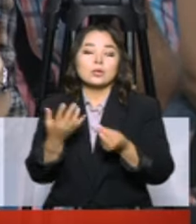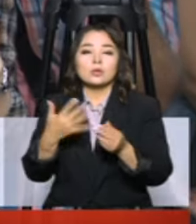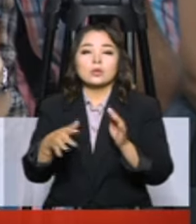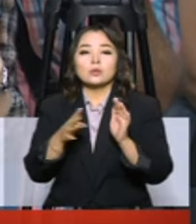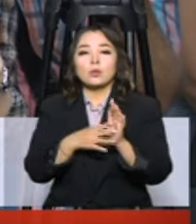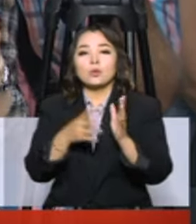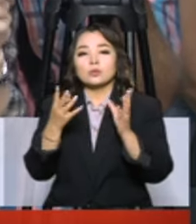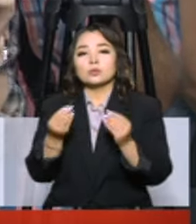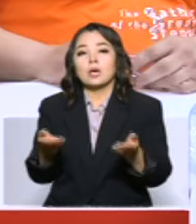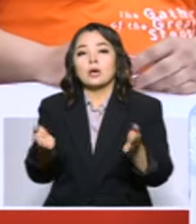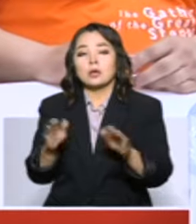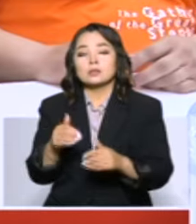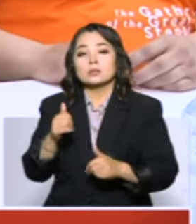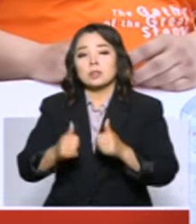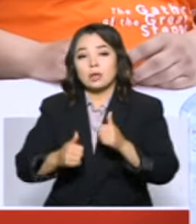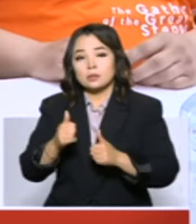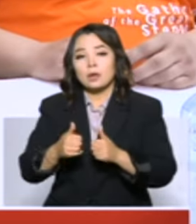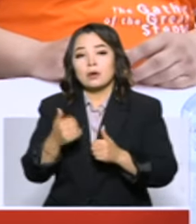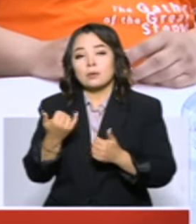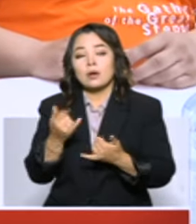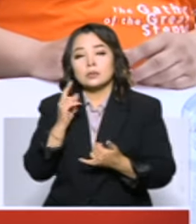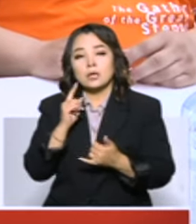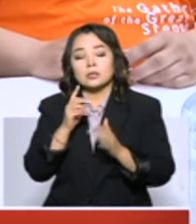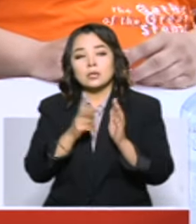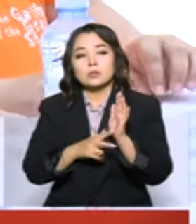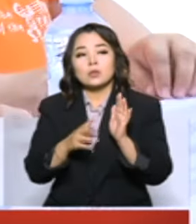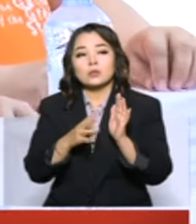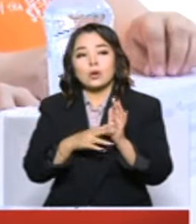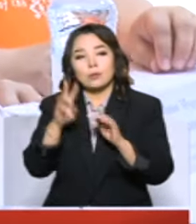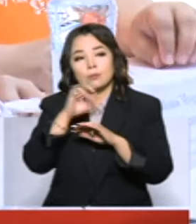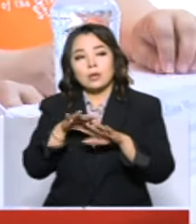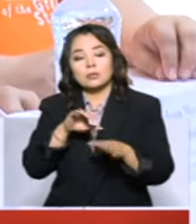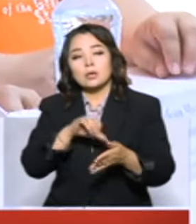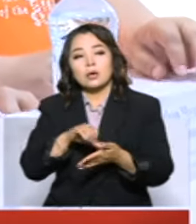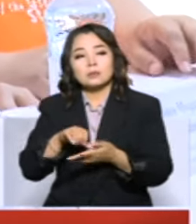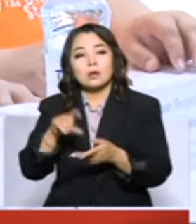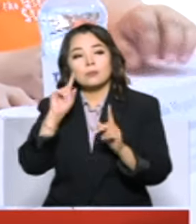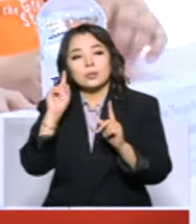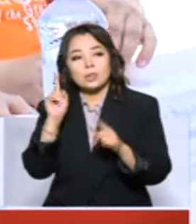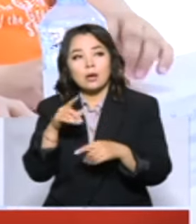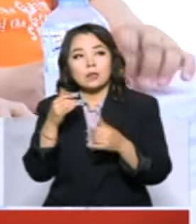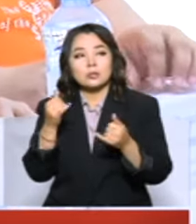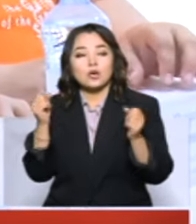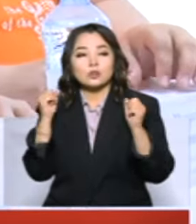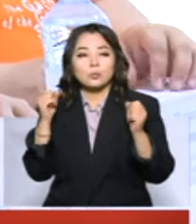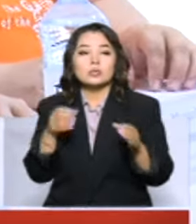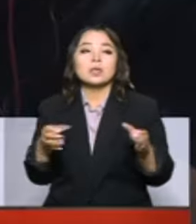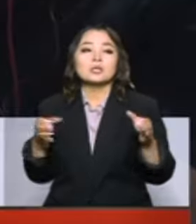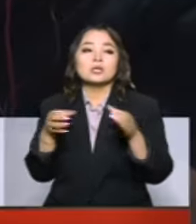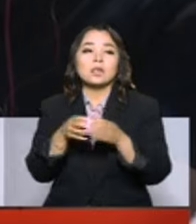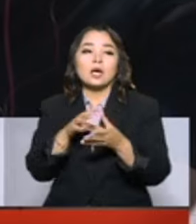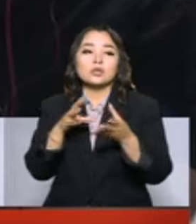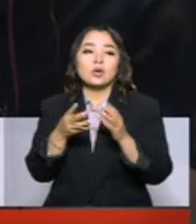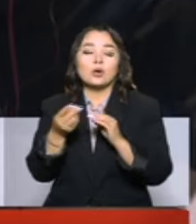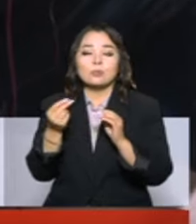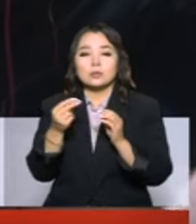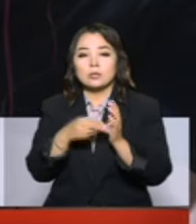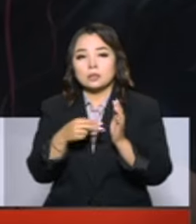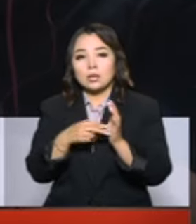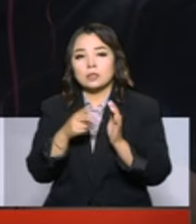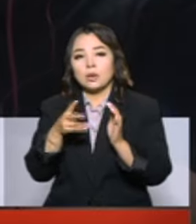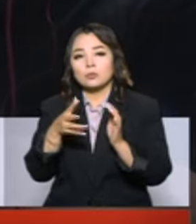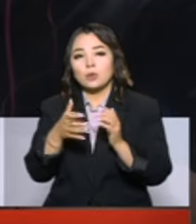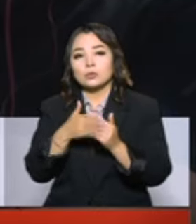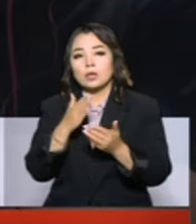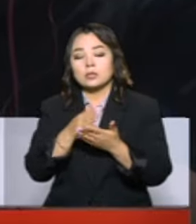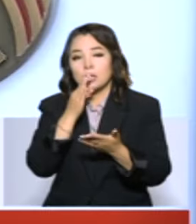59 күн қалды. Байрақты бәсекеге әзірге 89 мемлекеттің қатысатыны белгілі. Спортшылар мен делегаттардың жалпы саны 2500-ден